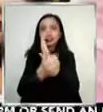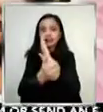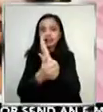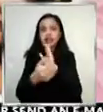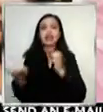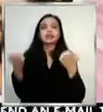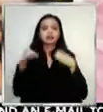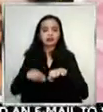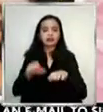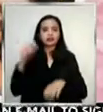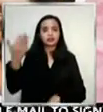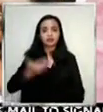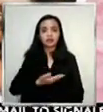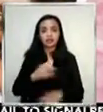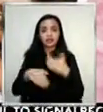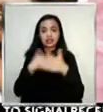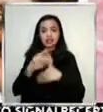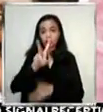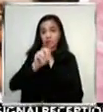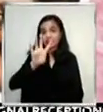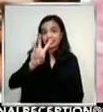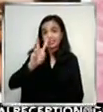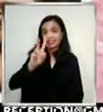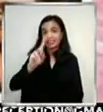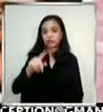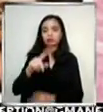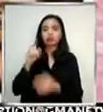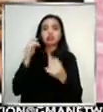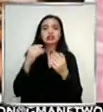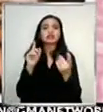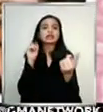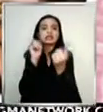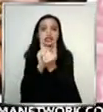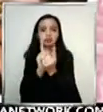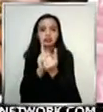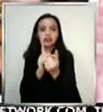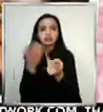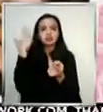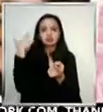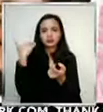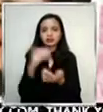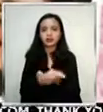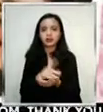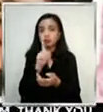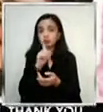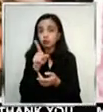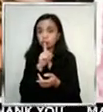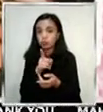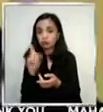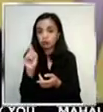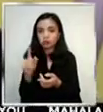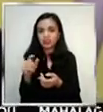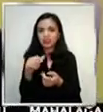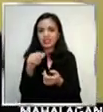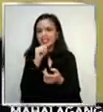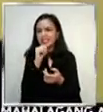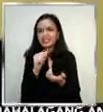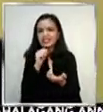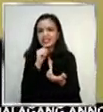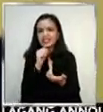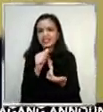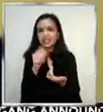host. 2016 daw nang huli silang magkita-kita. And you know what's so amazing is that kahit, because we don't talk naman as